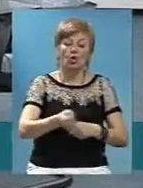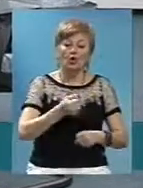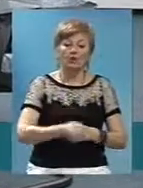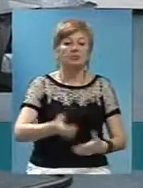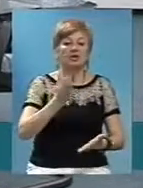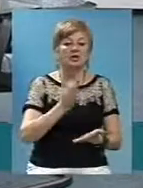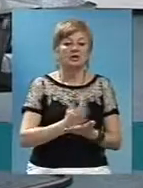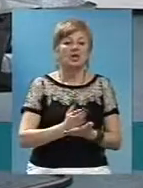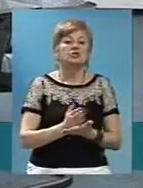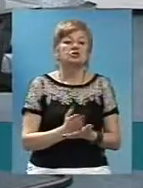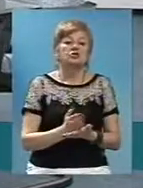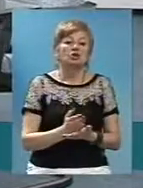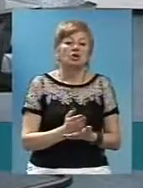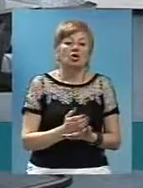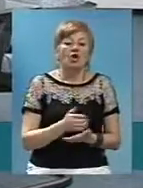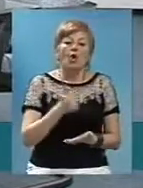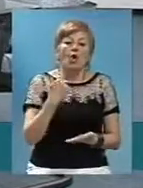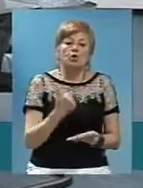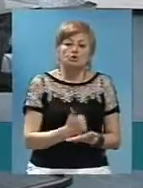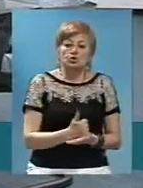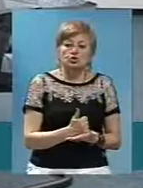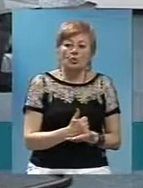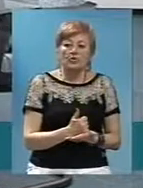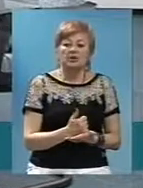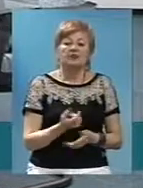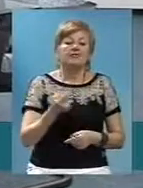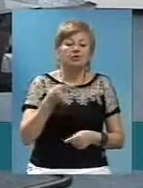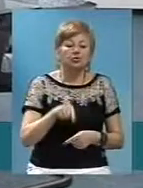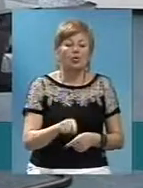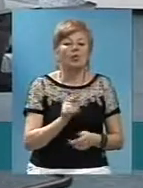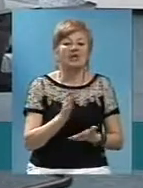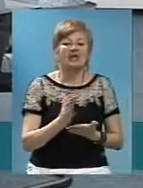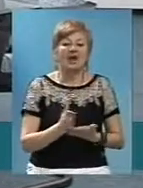особливо це явище, яке